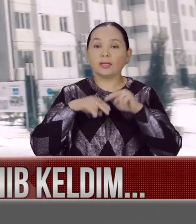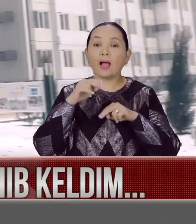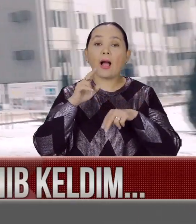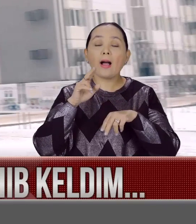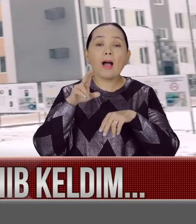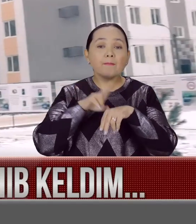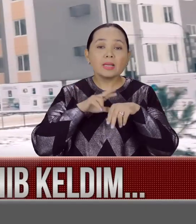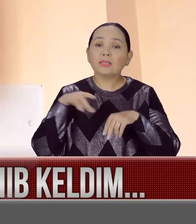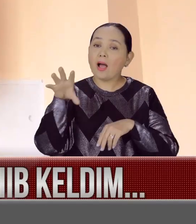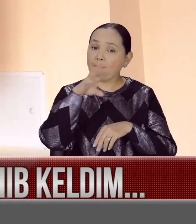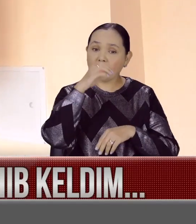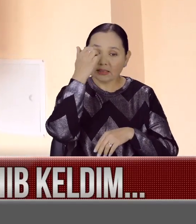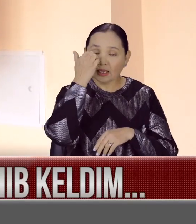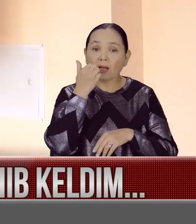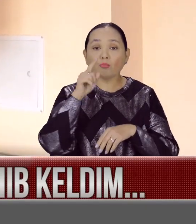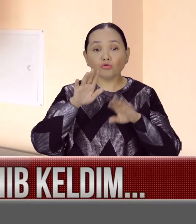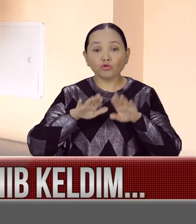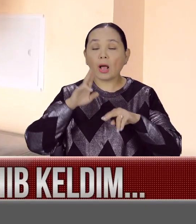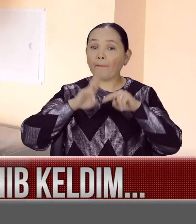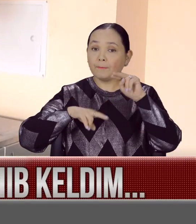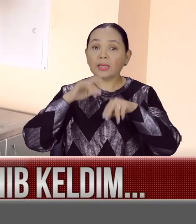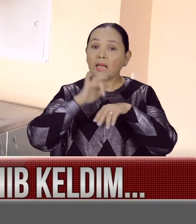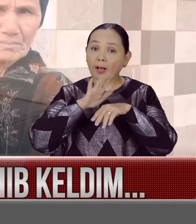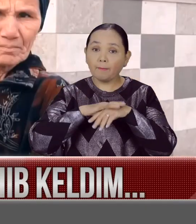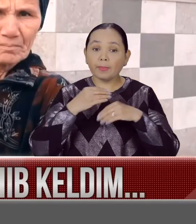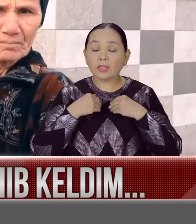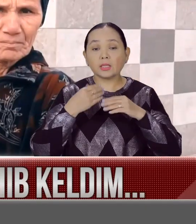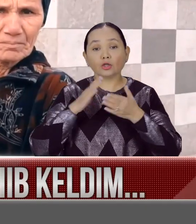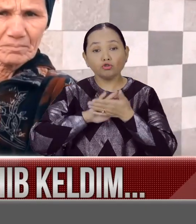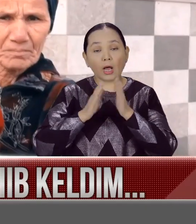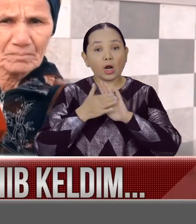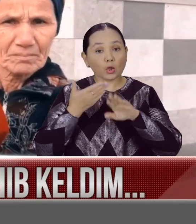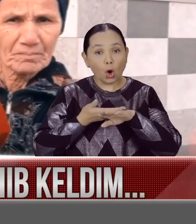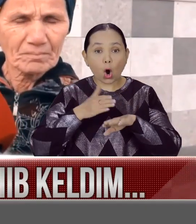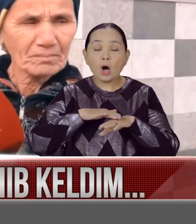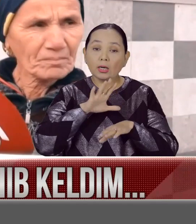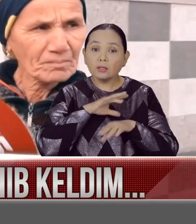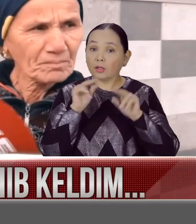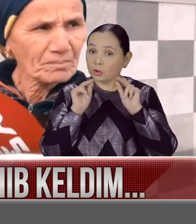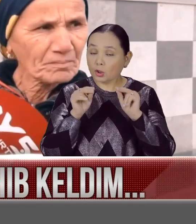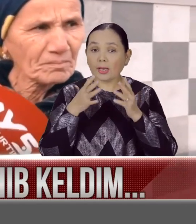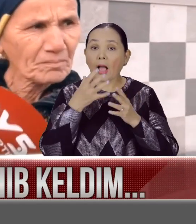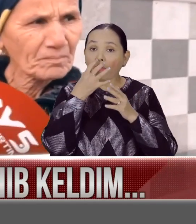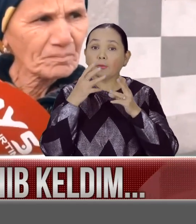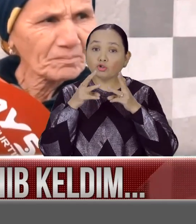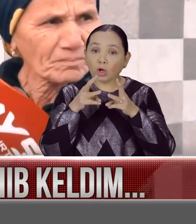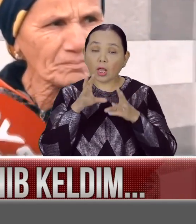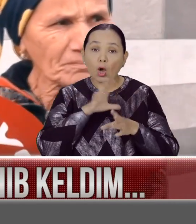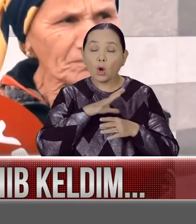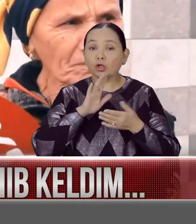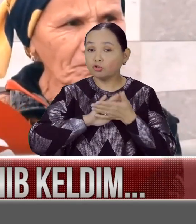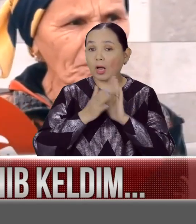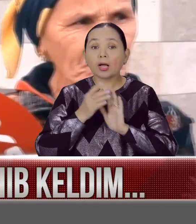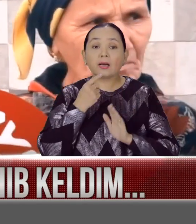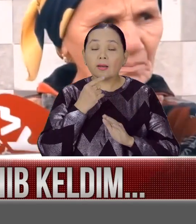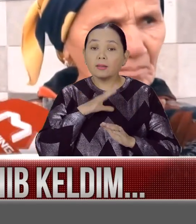militsiyalarga hammasiga rahmat. Nashida mana bitirib berdi. Oldin sharoit qiyin edi, to'g'risida biz pechkalar yoqib o'tirardik. Rosa